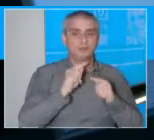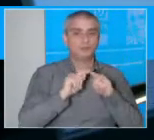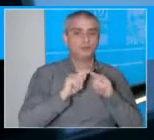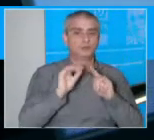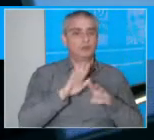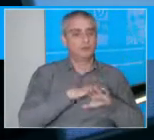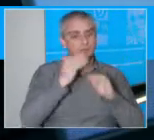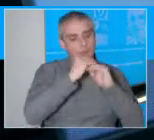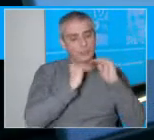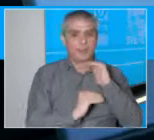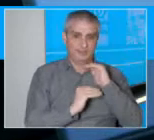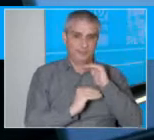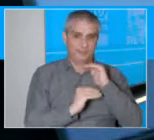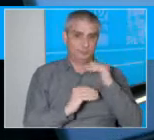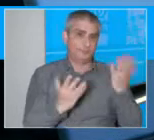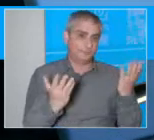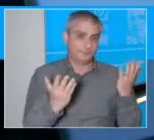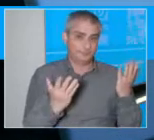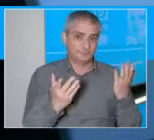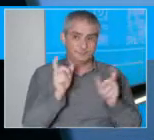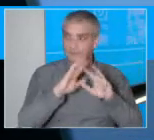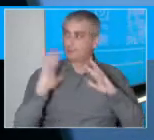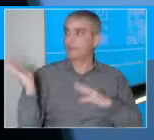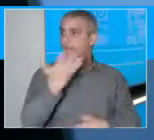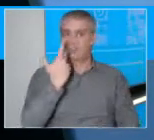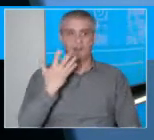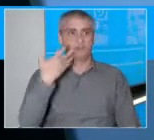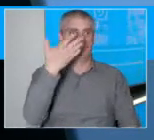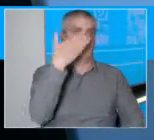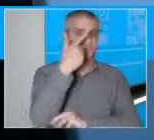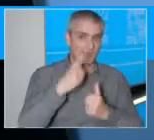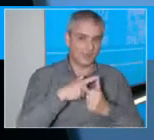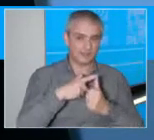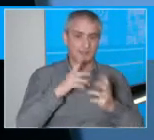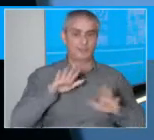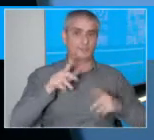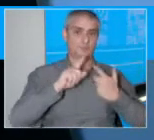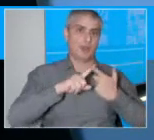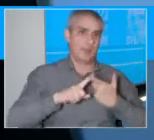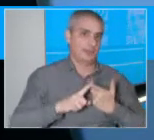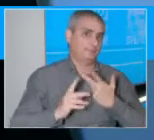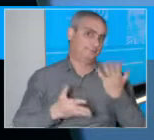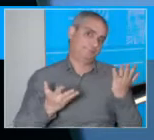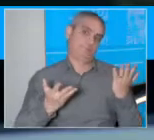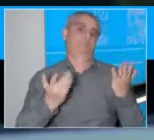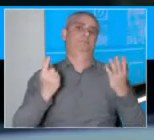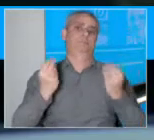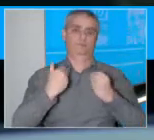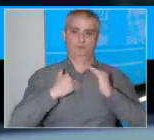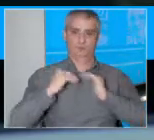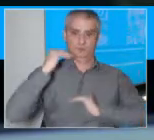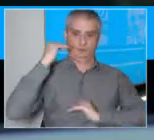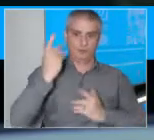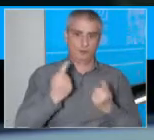של רגשי נחיתות מסוימים. כלפי המערכת, כלפי המדינה, כלפי הממסד. אצלנו, אגב, זה משהו שגדלנו